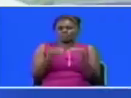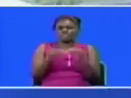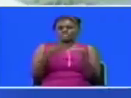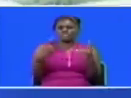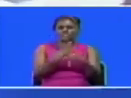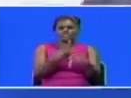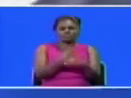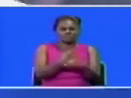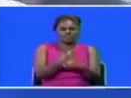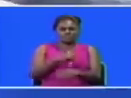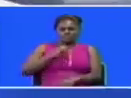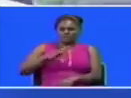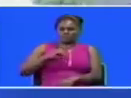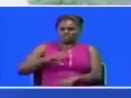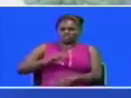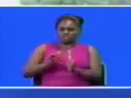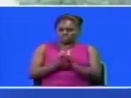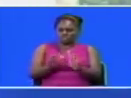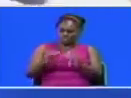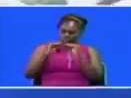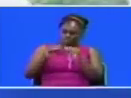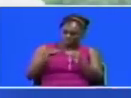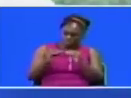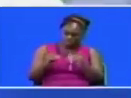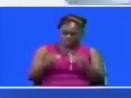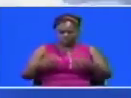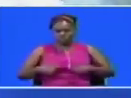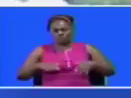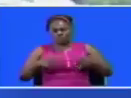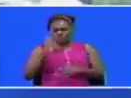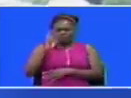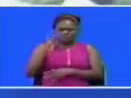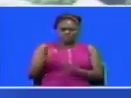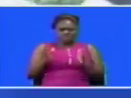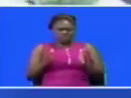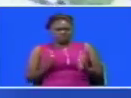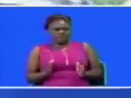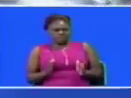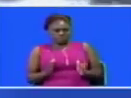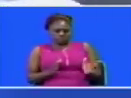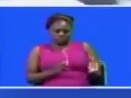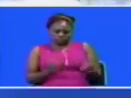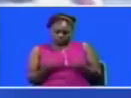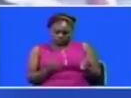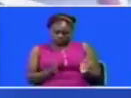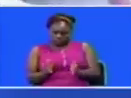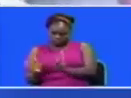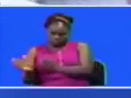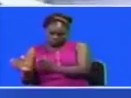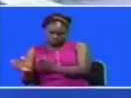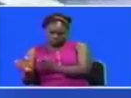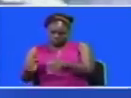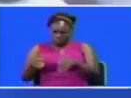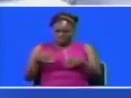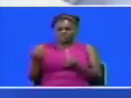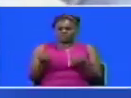mbalimbali na hao watu wa kande general. Wametufunza, wamefunza vijana jinsi akiona mtu aeke kando aangalie magari yapite